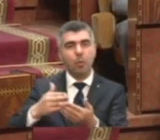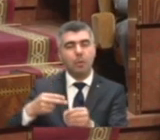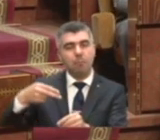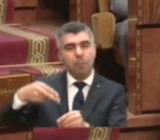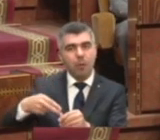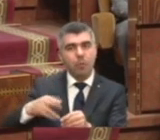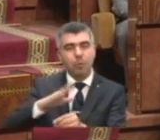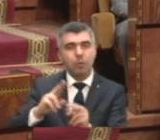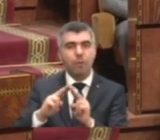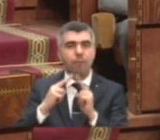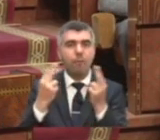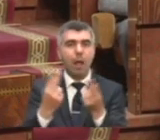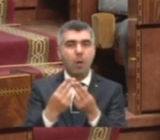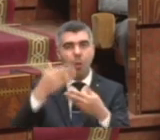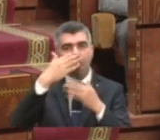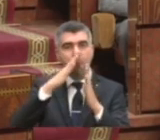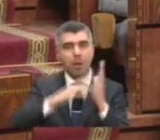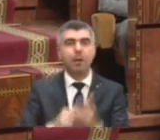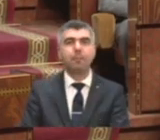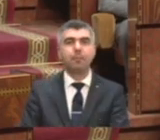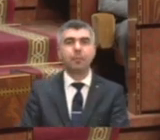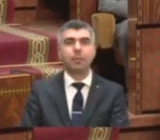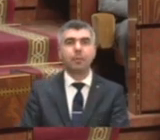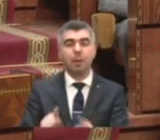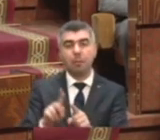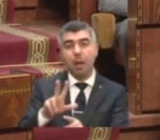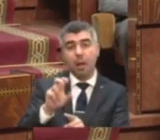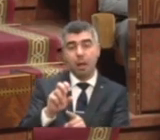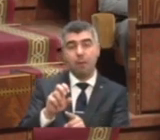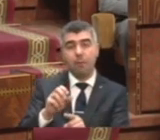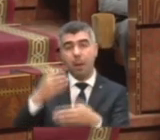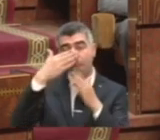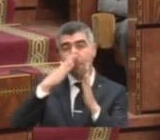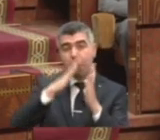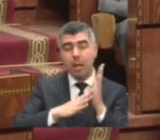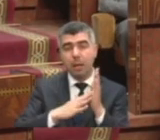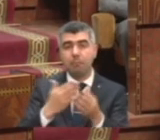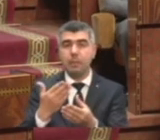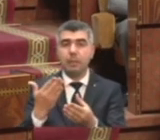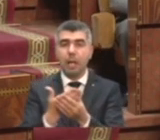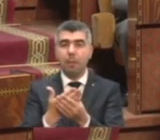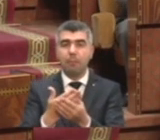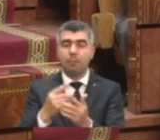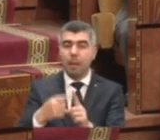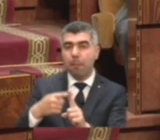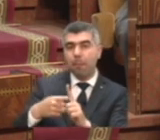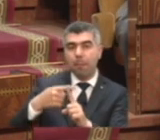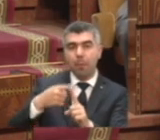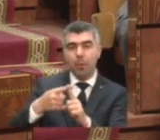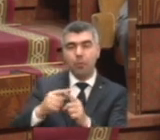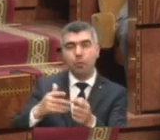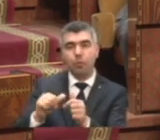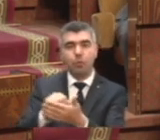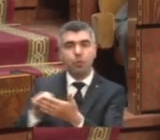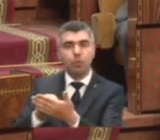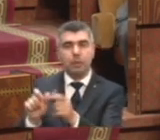وطنيا ودوليا. وبقدر ما يتفهم المغاربة أسباب هذه الزيادات وانعكاساتها السلبية على القدرة الشرائية في